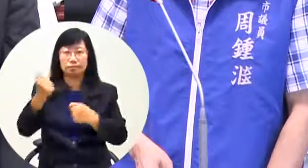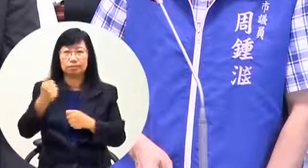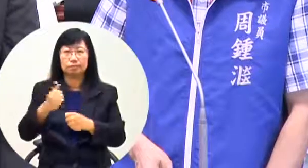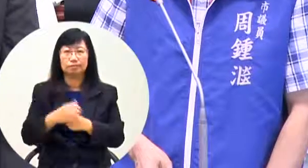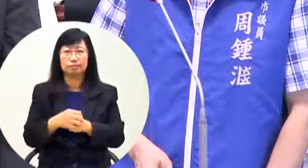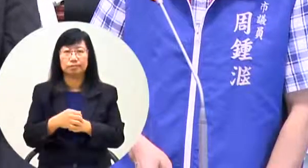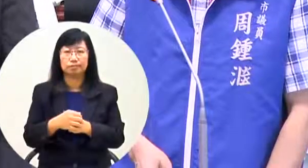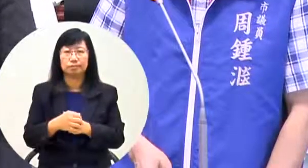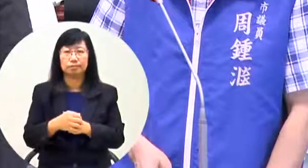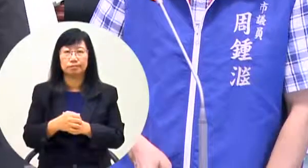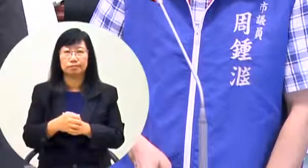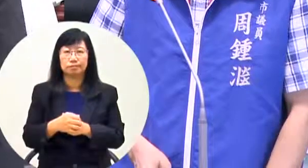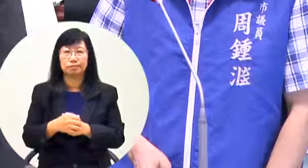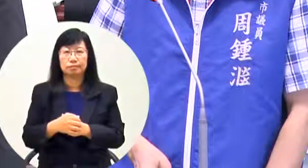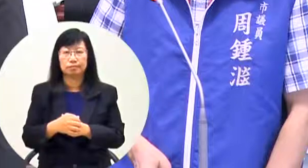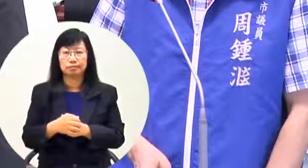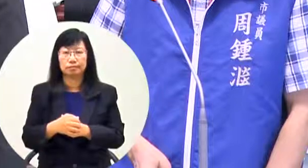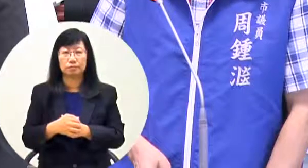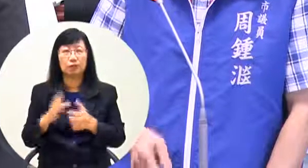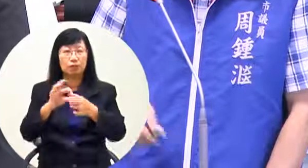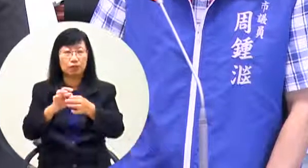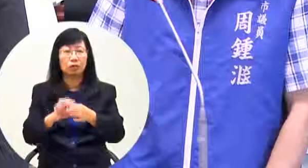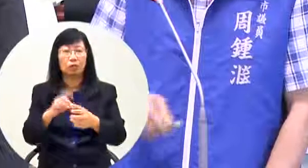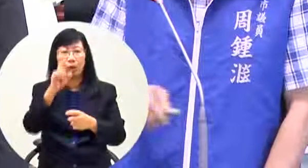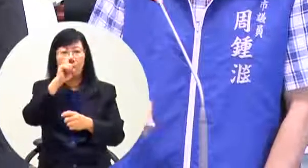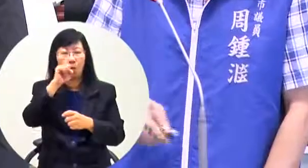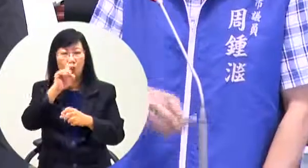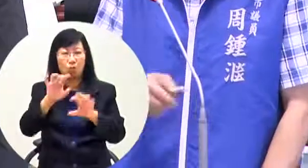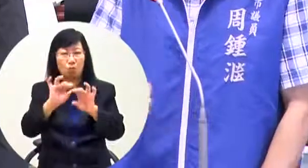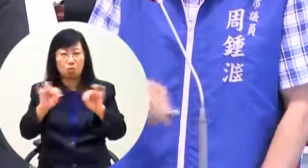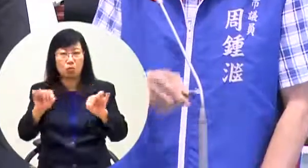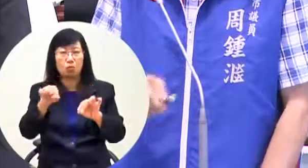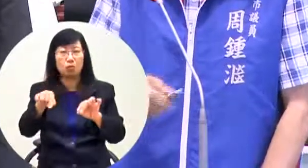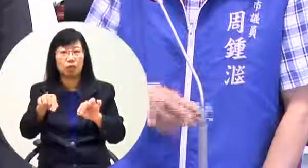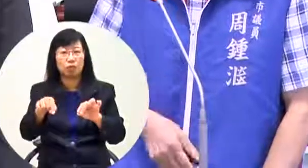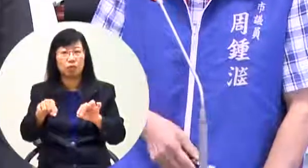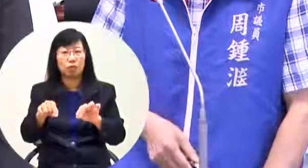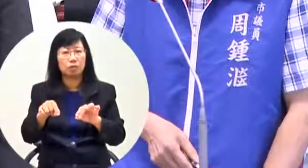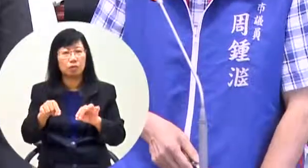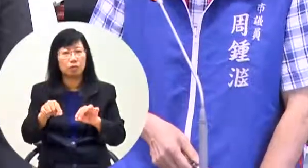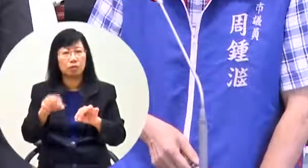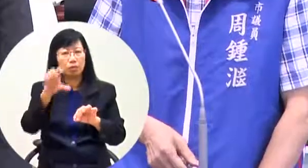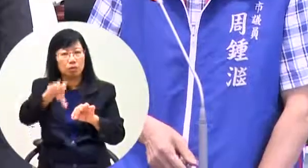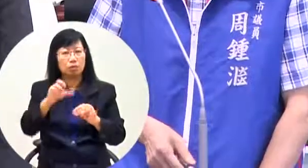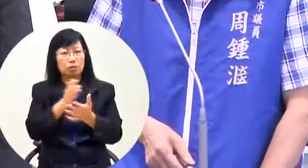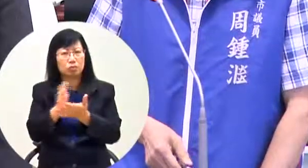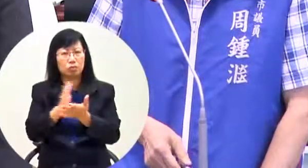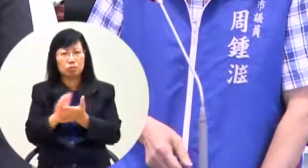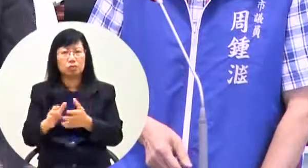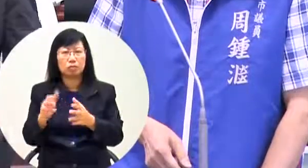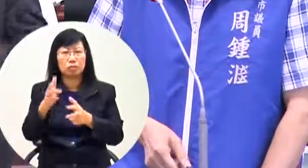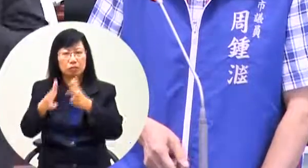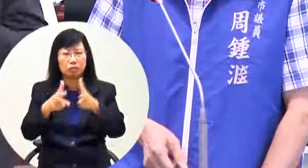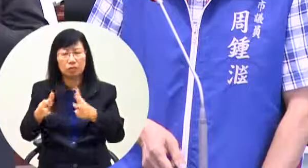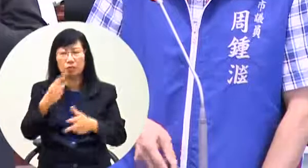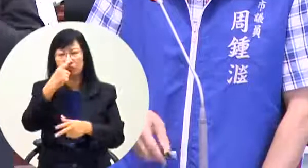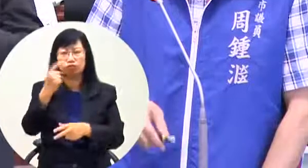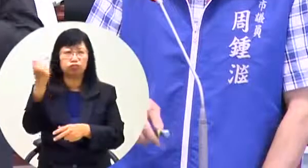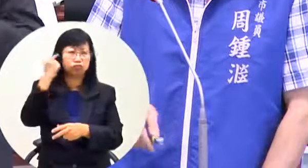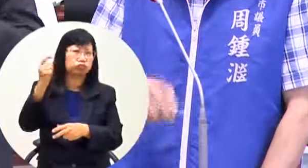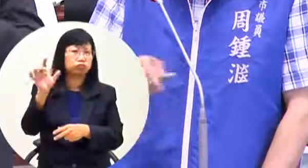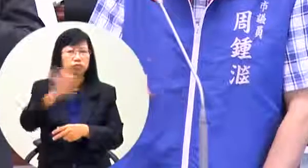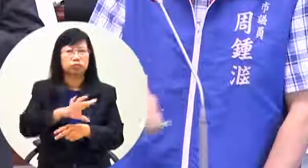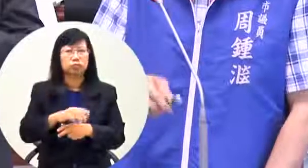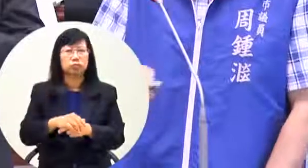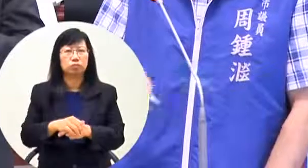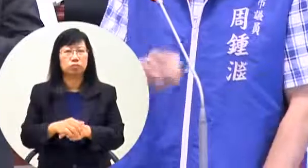污土处理厂，坦白讲，我没有听过这一个厂的。好，那他是 因为他还没申请， 他是不是对对啊？所以我坦白讲，我还不